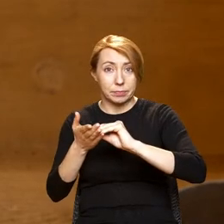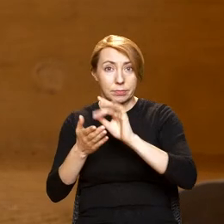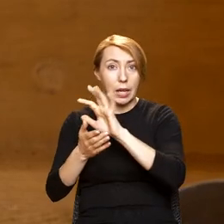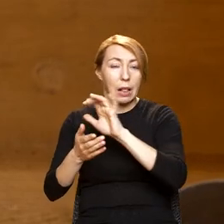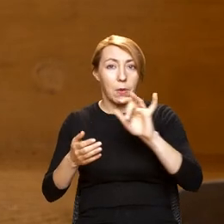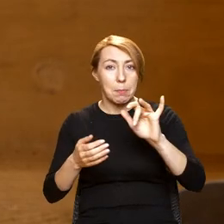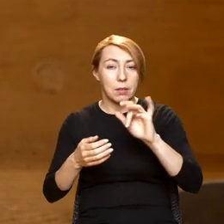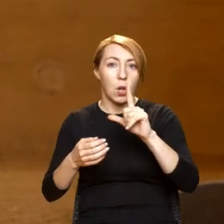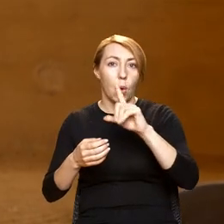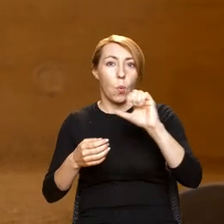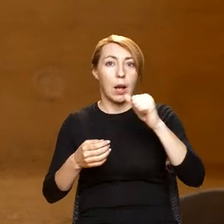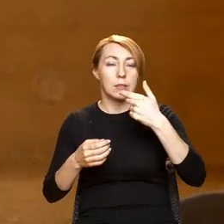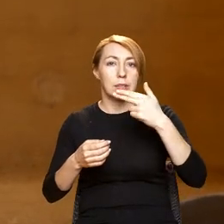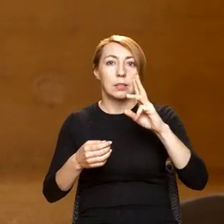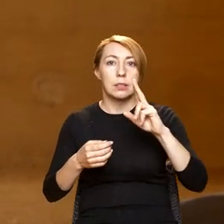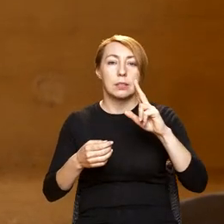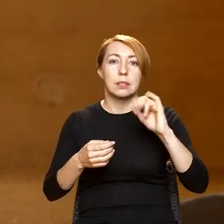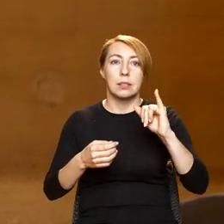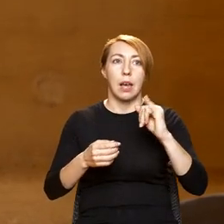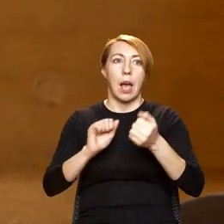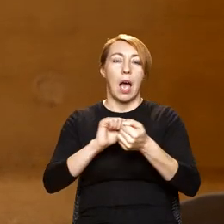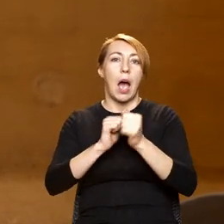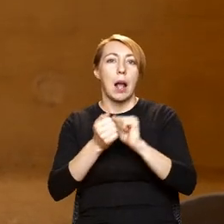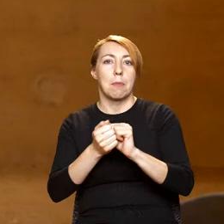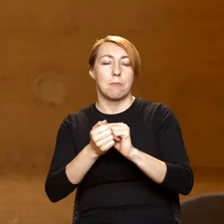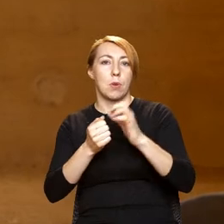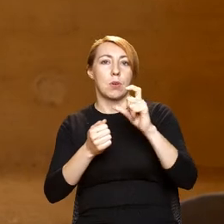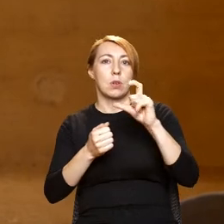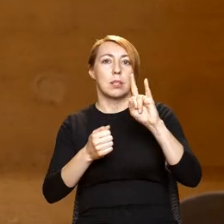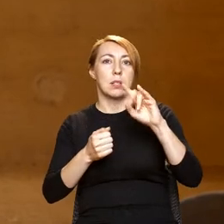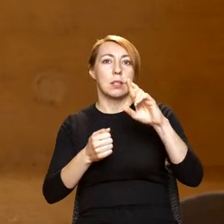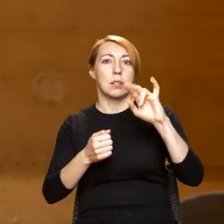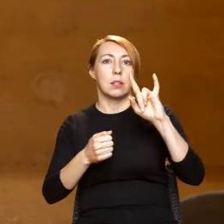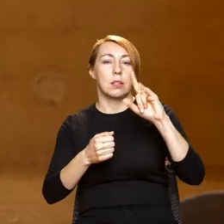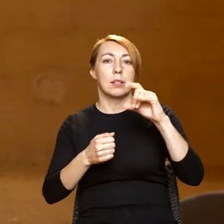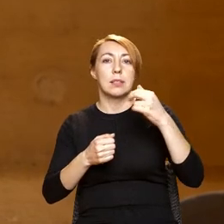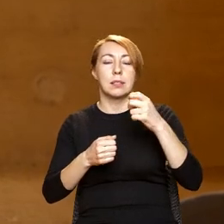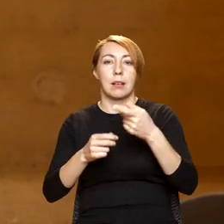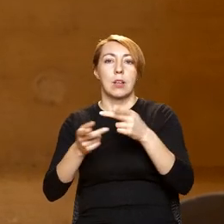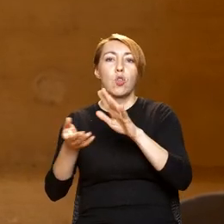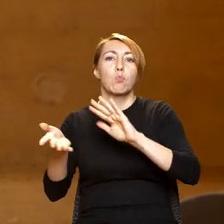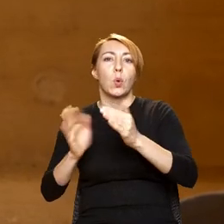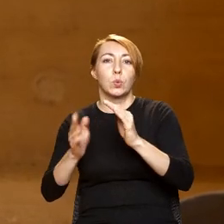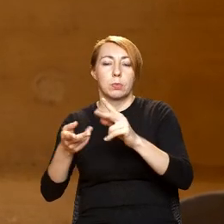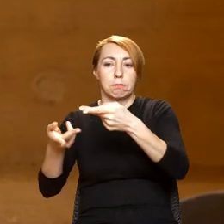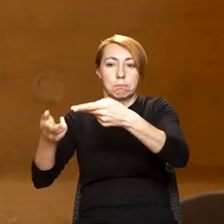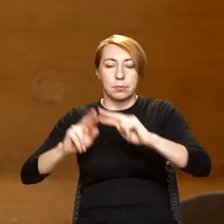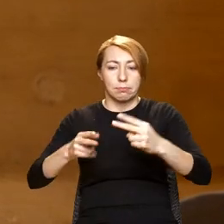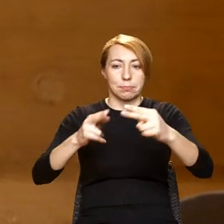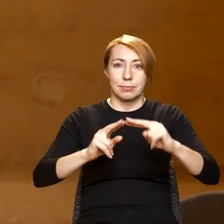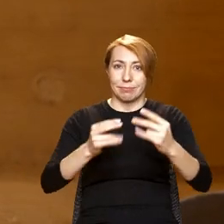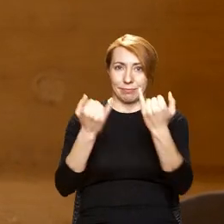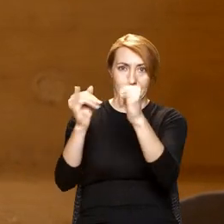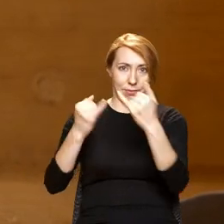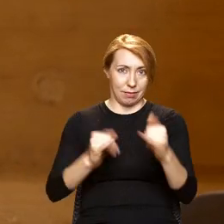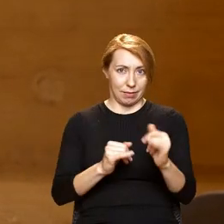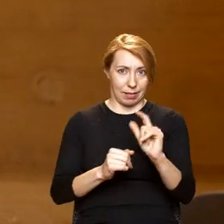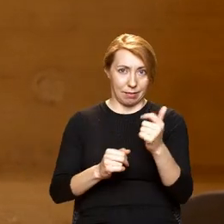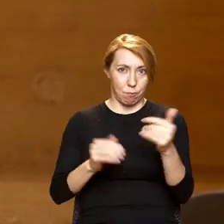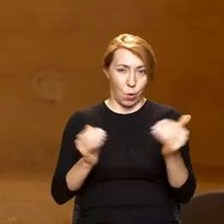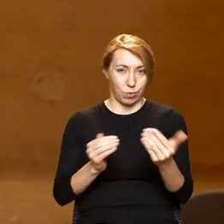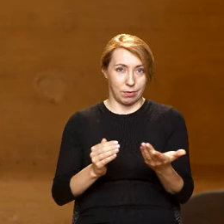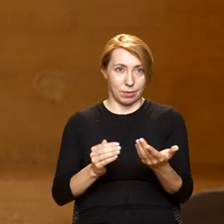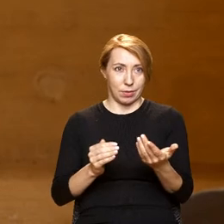alfabetem łacińskim albo cyrylicą napisać na kilka sposobów. Nie są te zapisy jednoznaczne, to jest sylabariusz, więc po